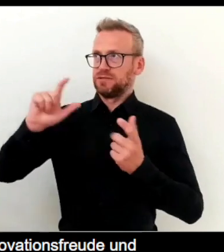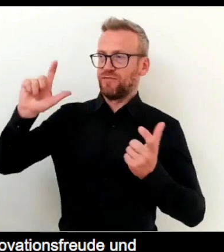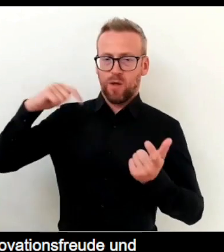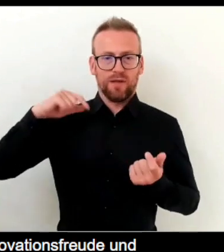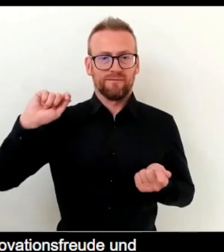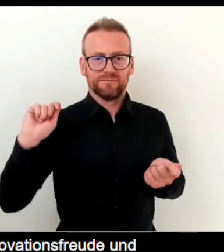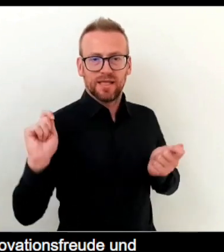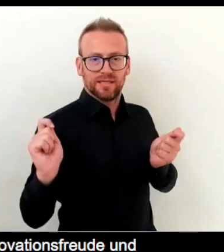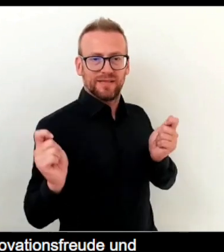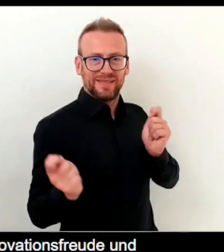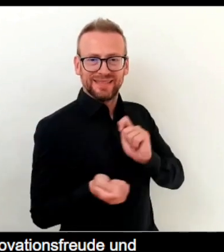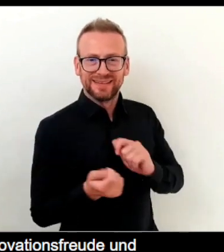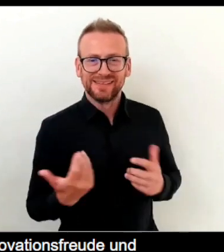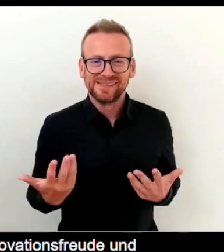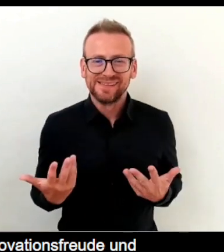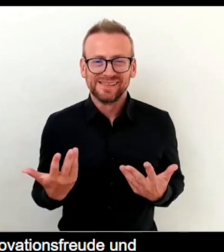als Satz.